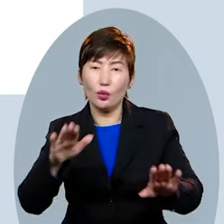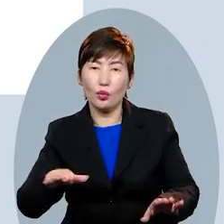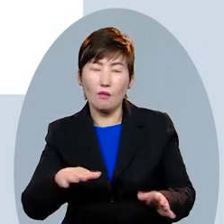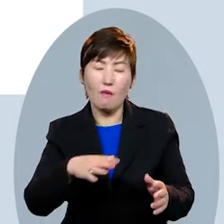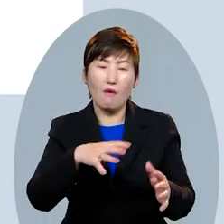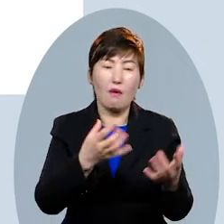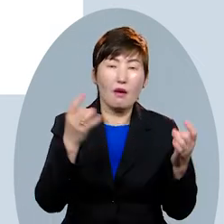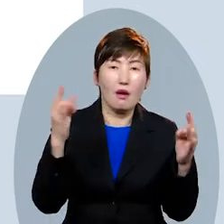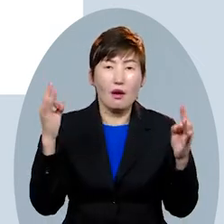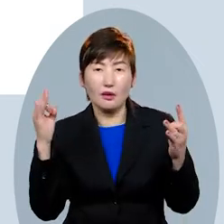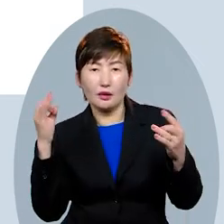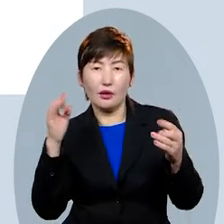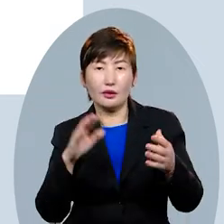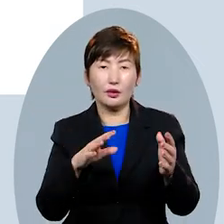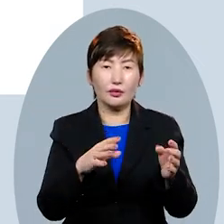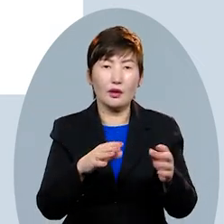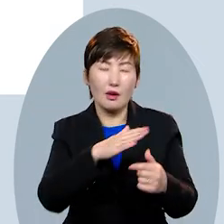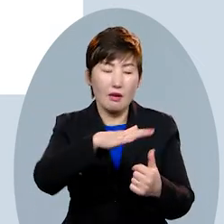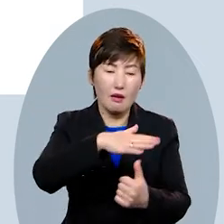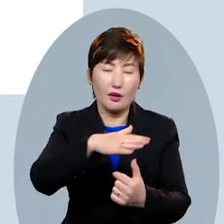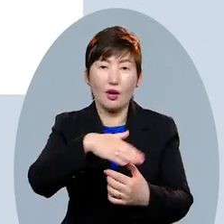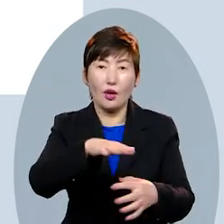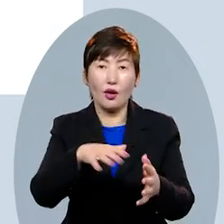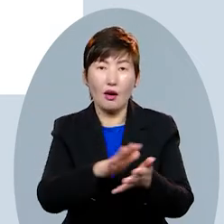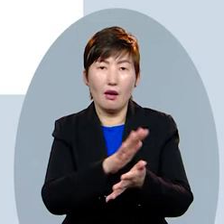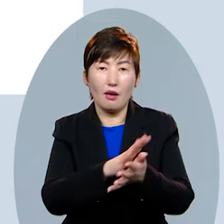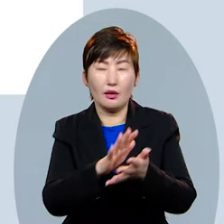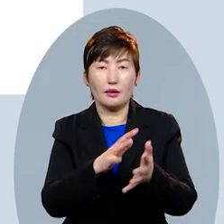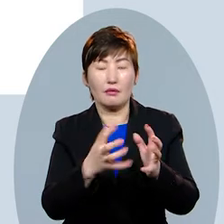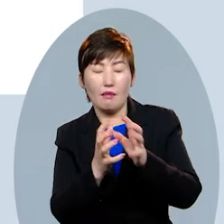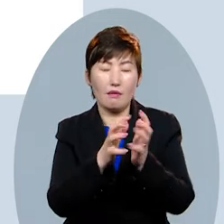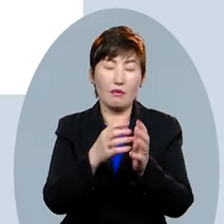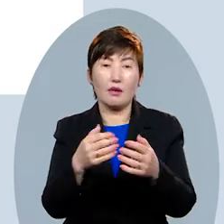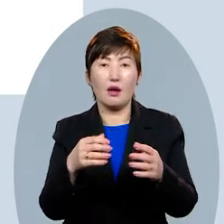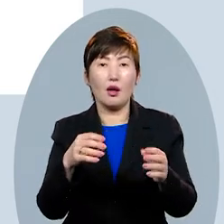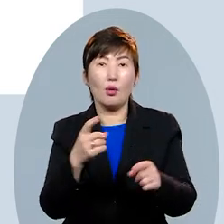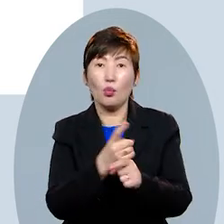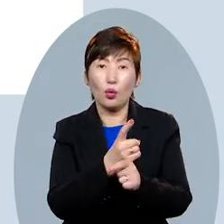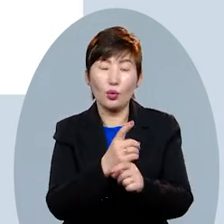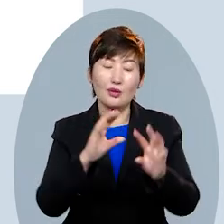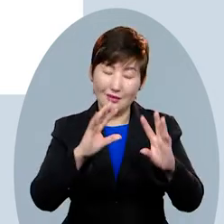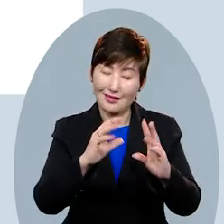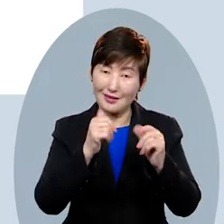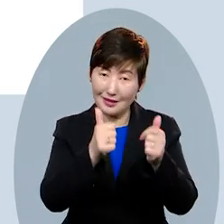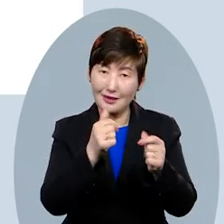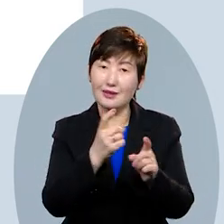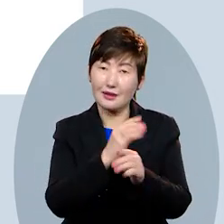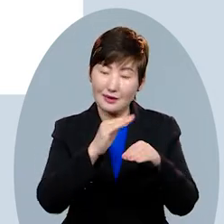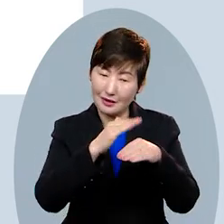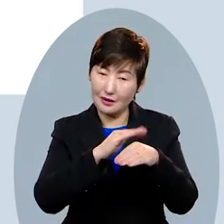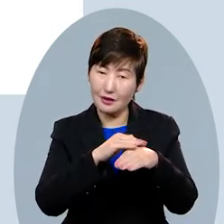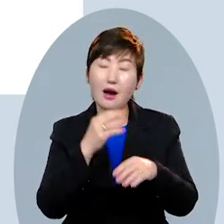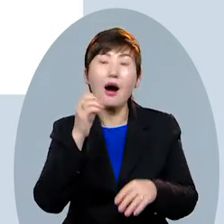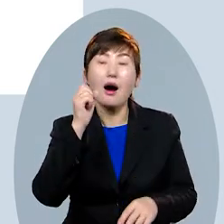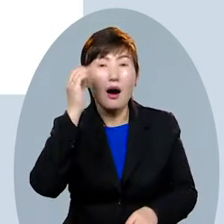гисэж, альваг оролдож хийх нас тул буруу үлээс сэргийлж, биедээ харгаар суралцуулна. Ахан сургаж,